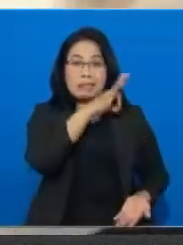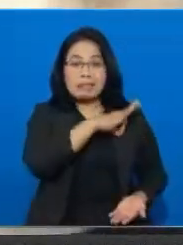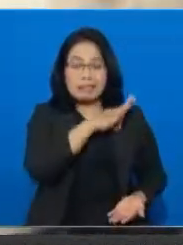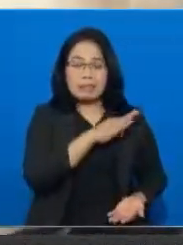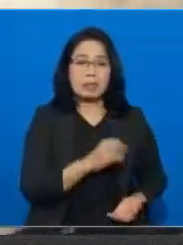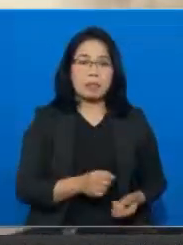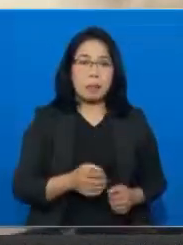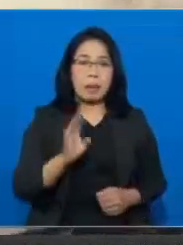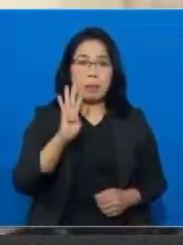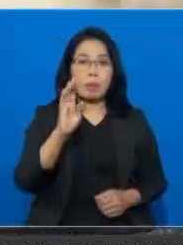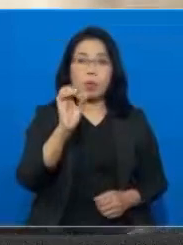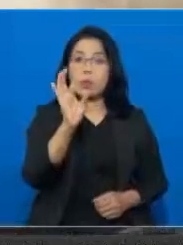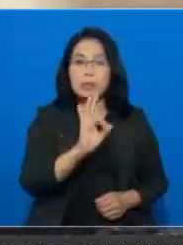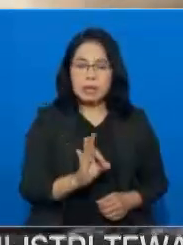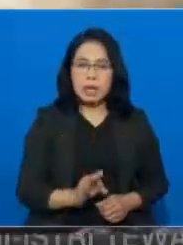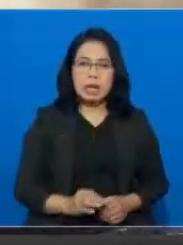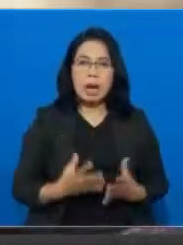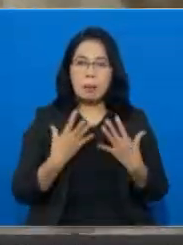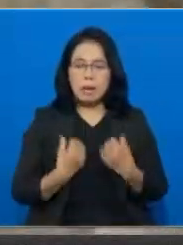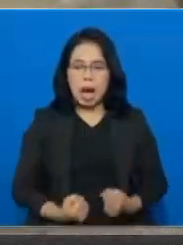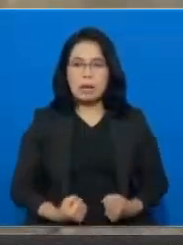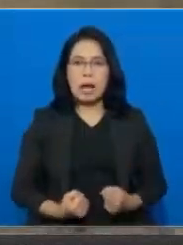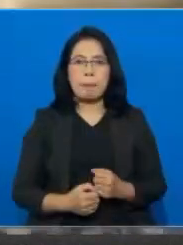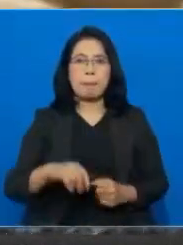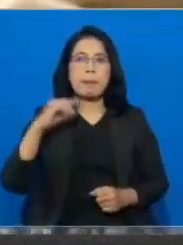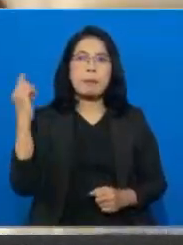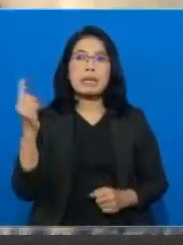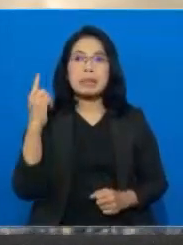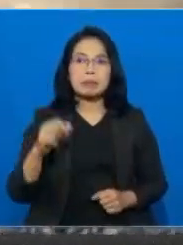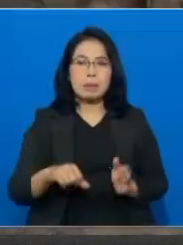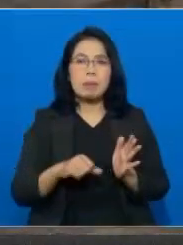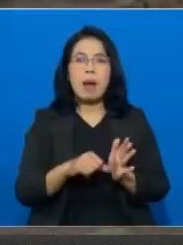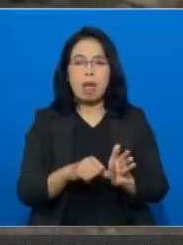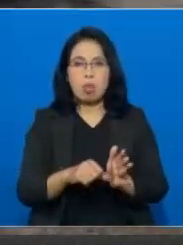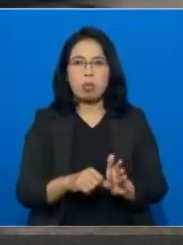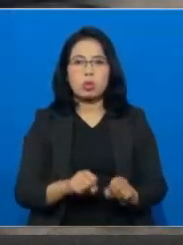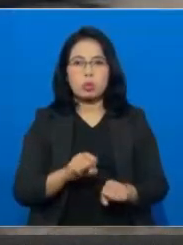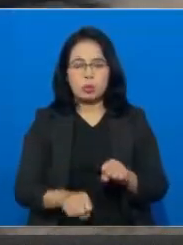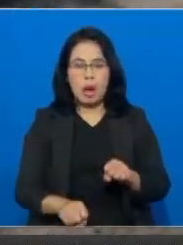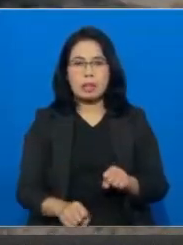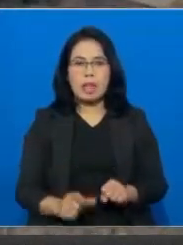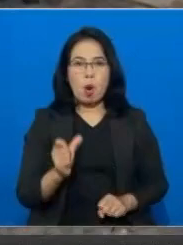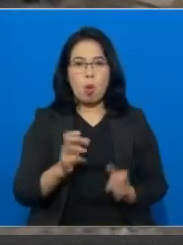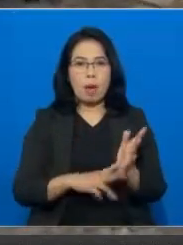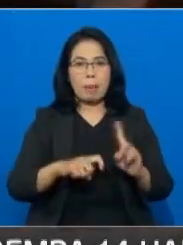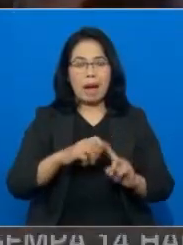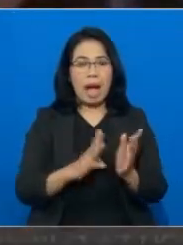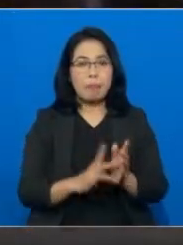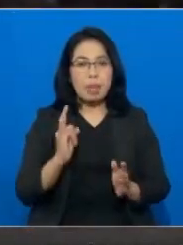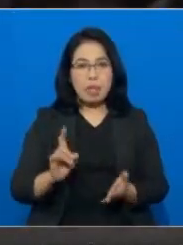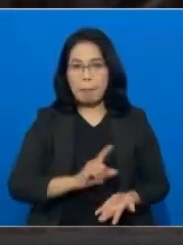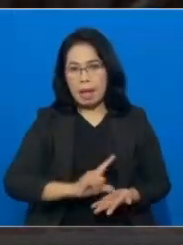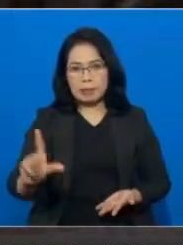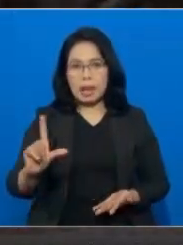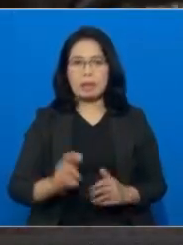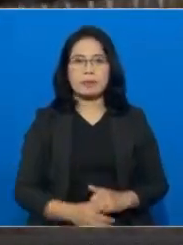Para produsen berharap pemerintah bisa mencegah harga naik lebih tinggi lagi sehingga usaha mereka bisa tetap berjalan. Tim Liputan CNN Indonesia.